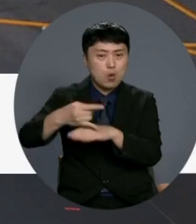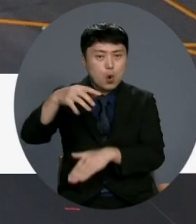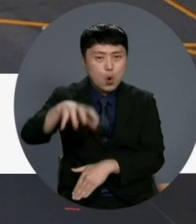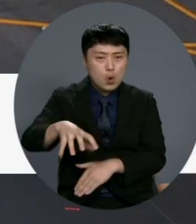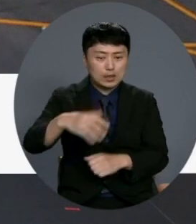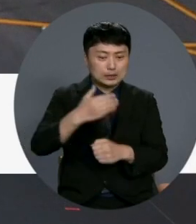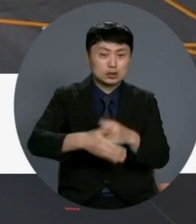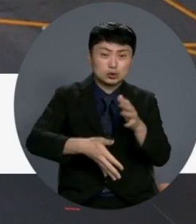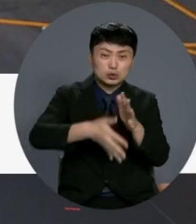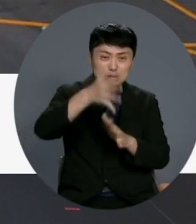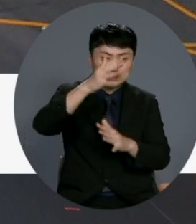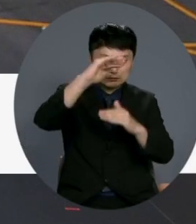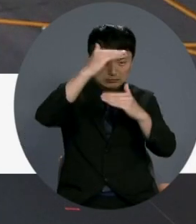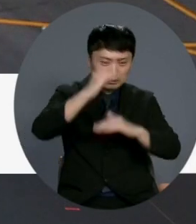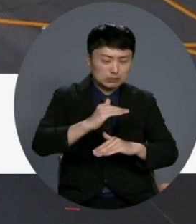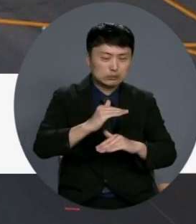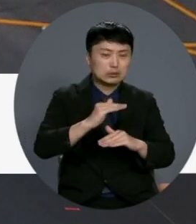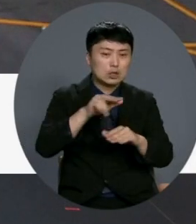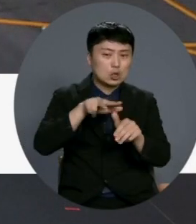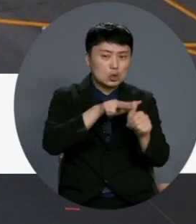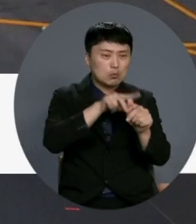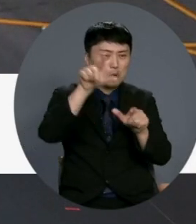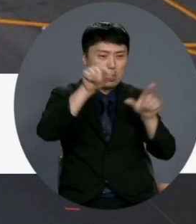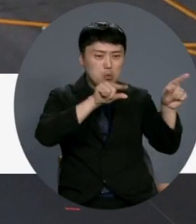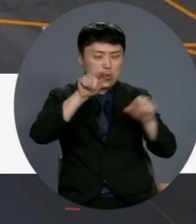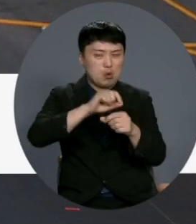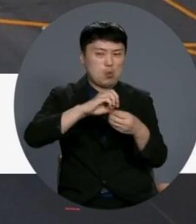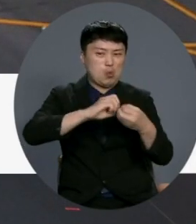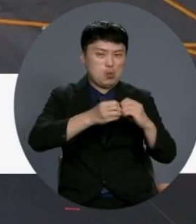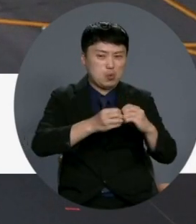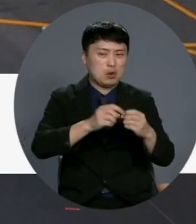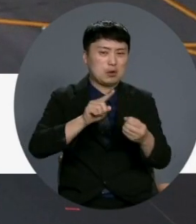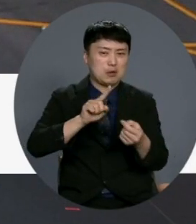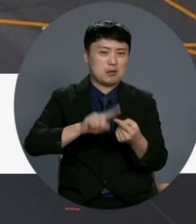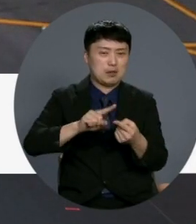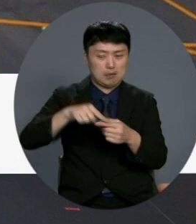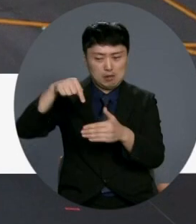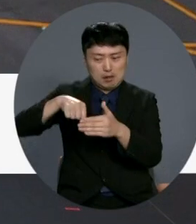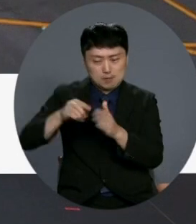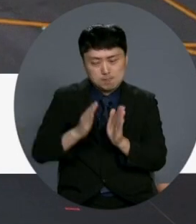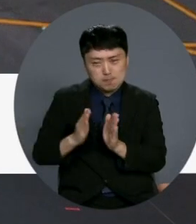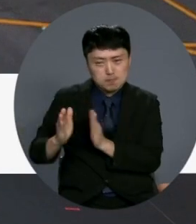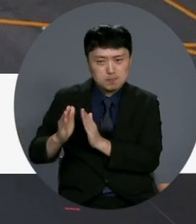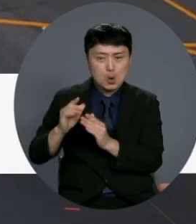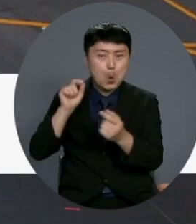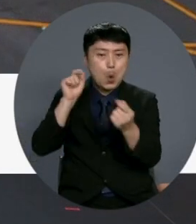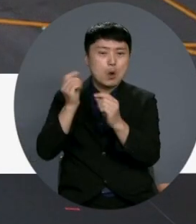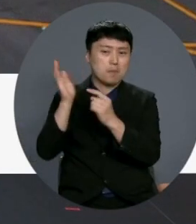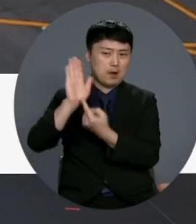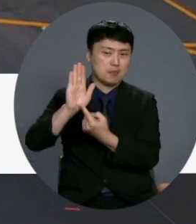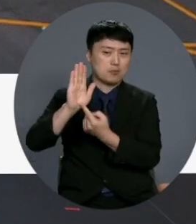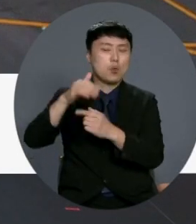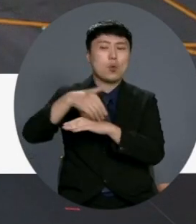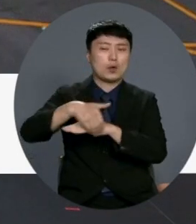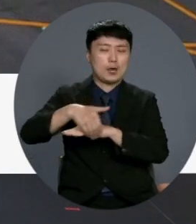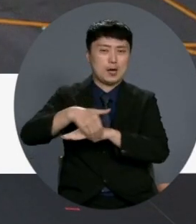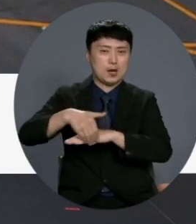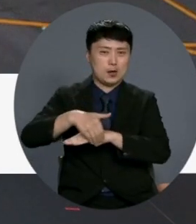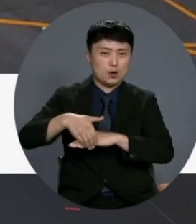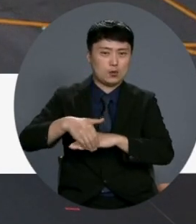150장에서 짜깁기한 주장이라고 반박하며 내부적으로 입장을 정리해 조만간 발표할 방침입니다